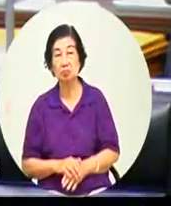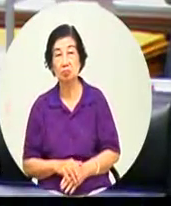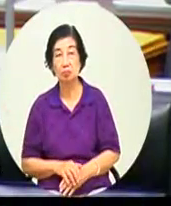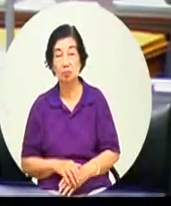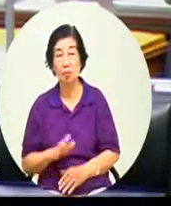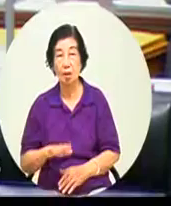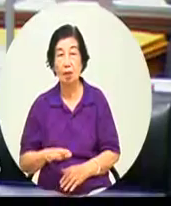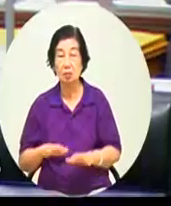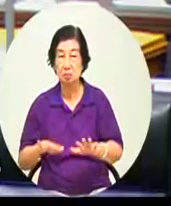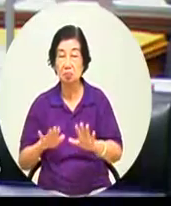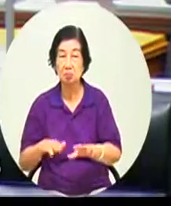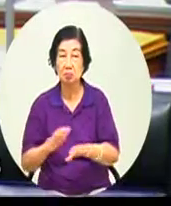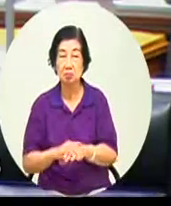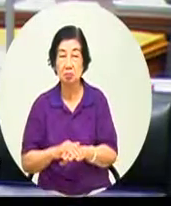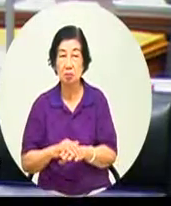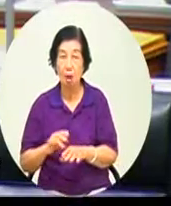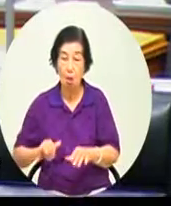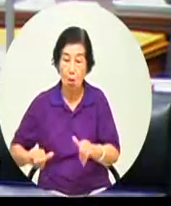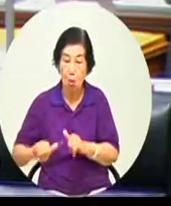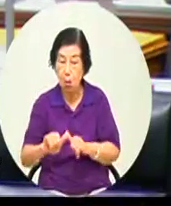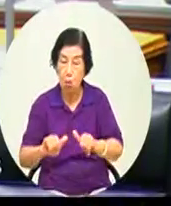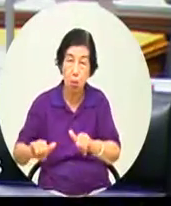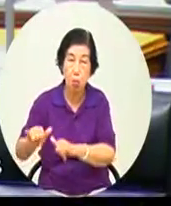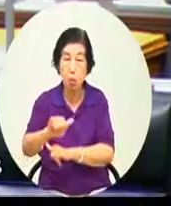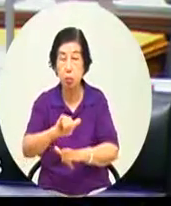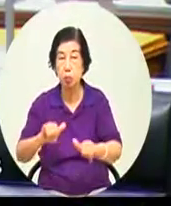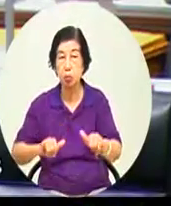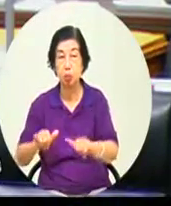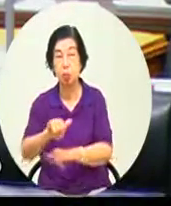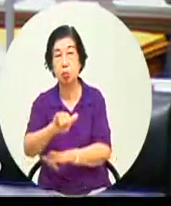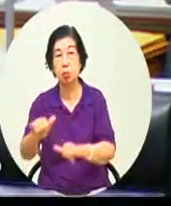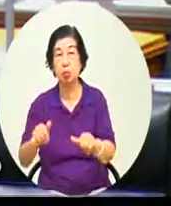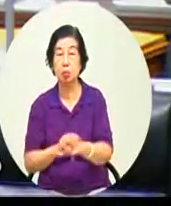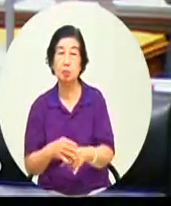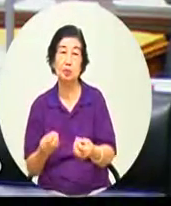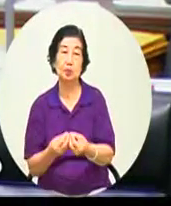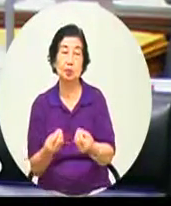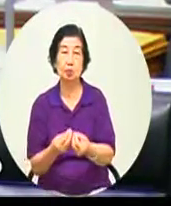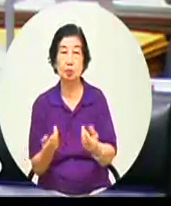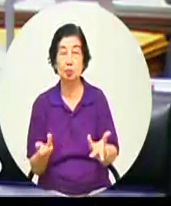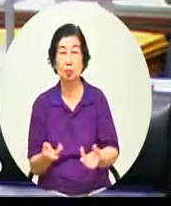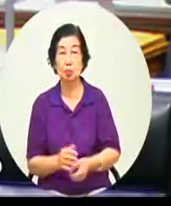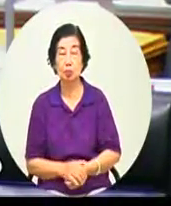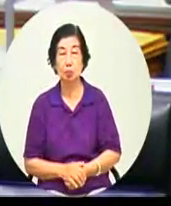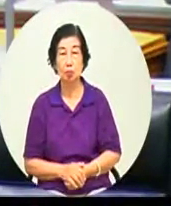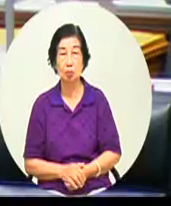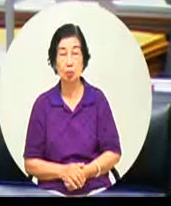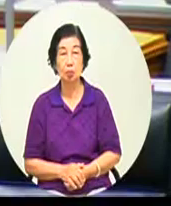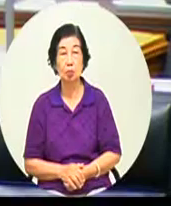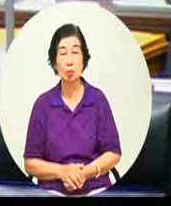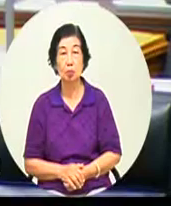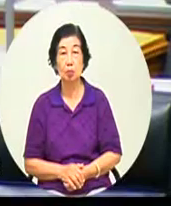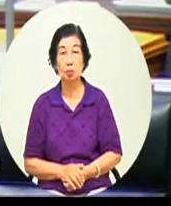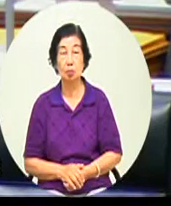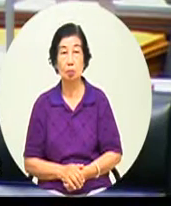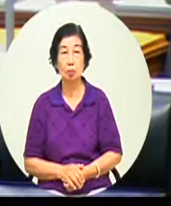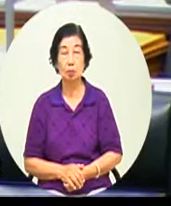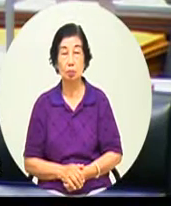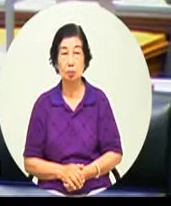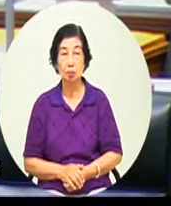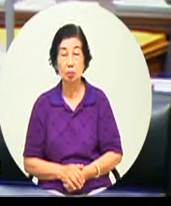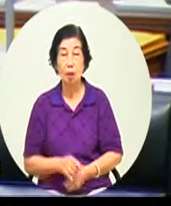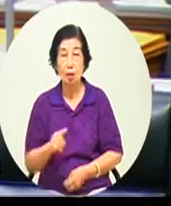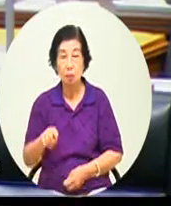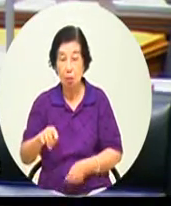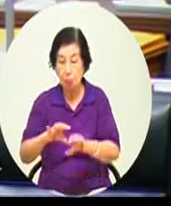机车族每天都有很多的怨言，但是也不知道该怎么办，也没有人说哎，这个地方是